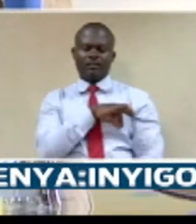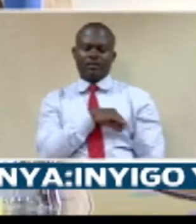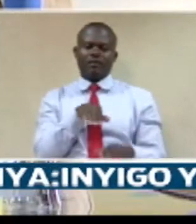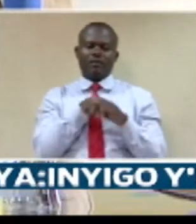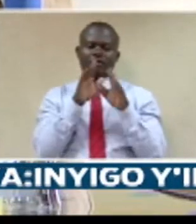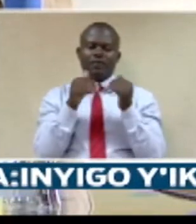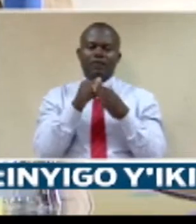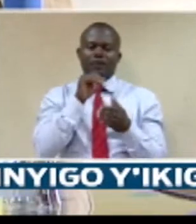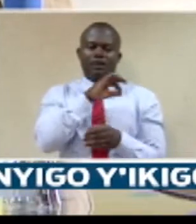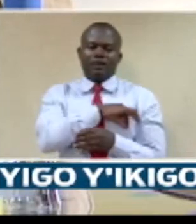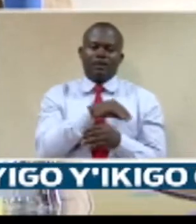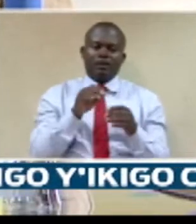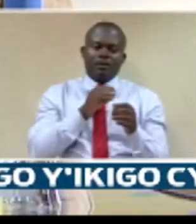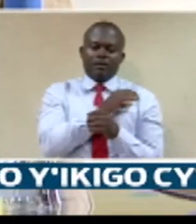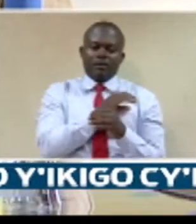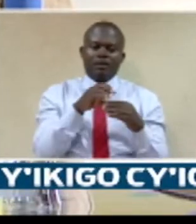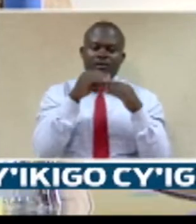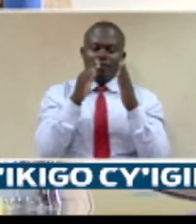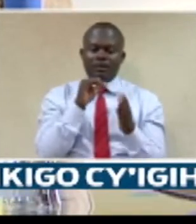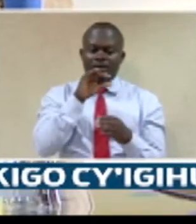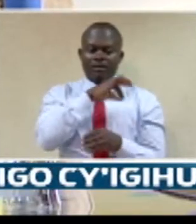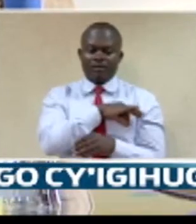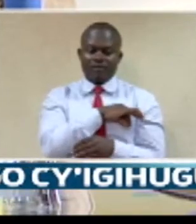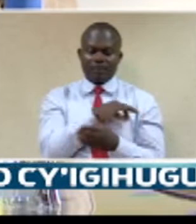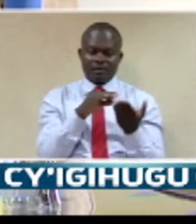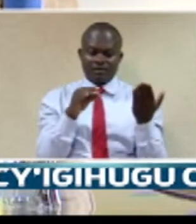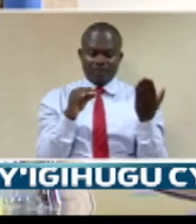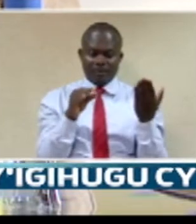ari inyungu ya komite executive, ntabwo ari inyungu